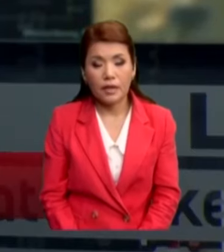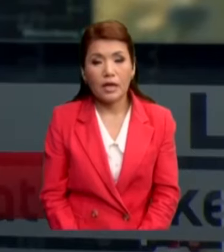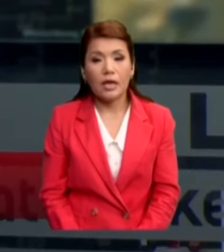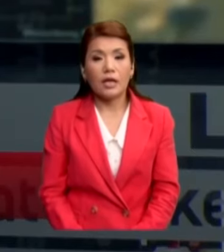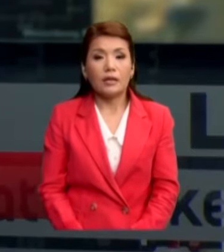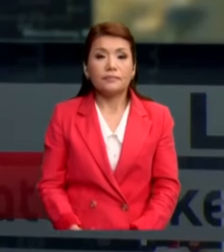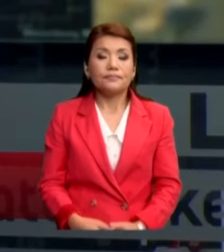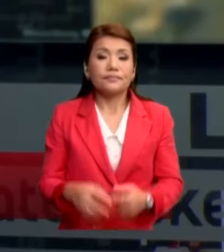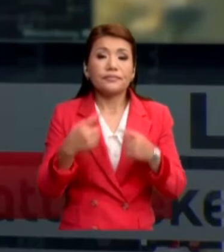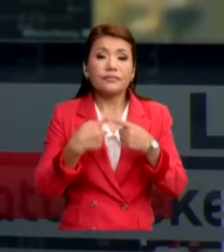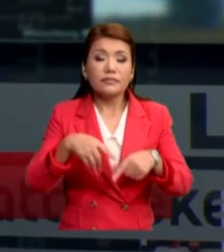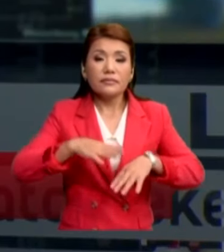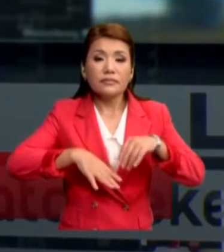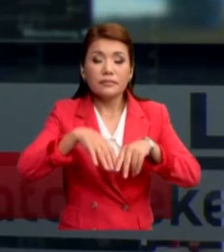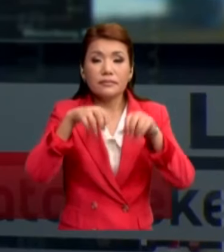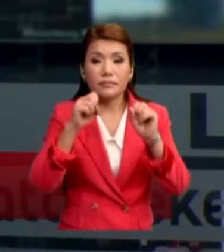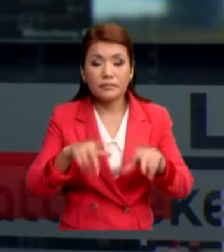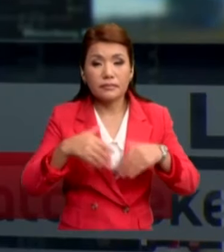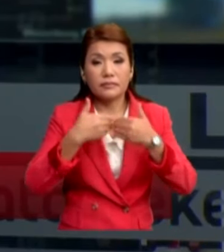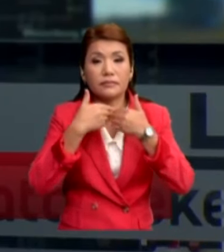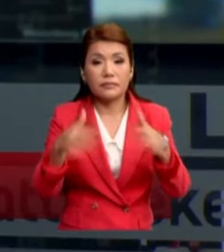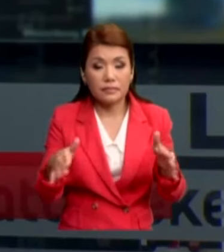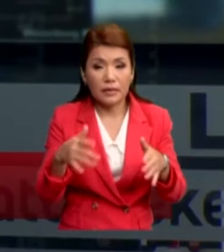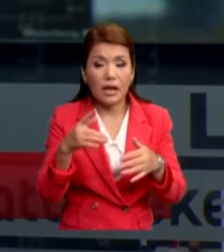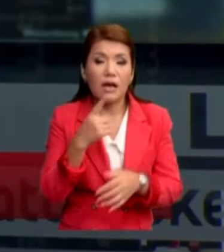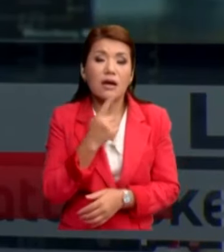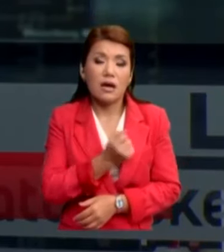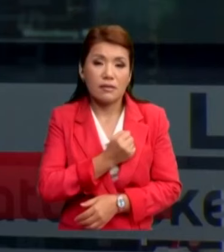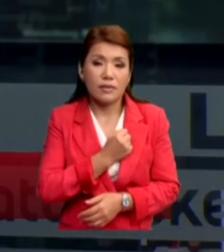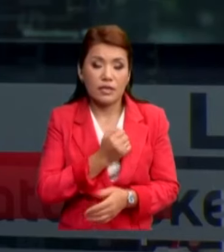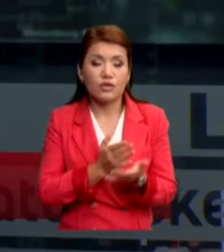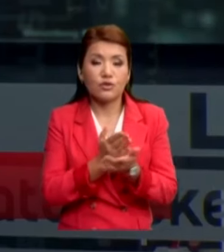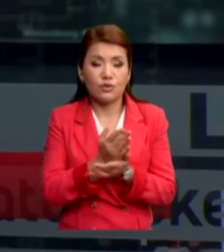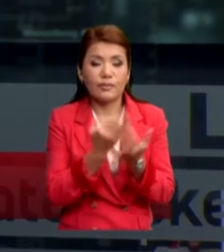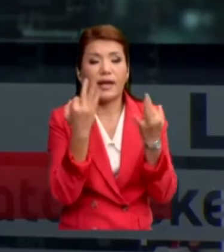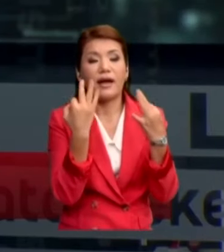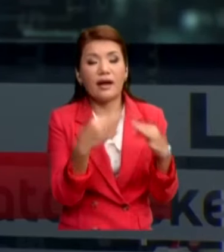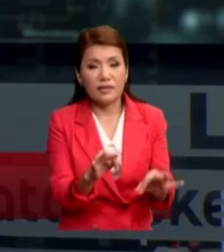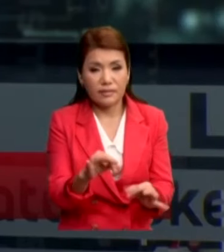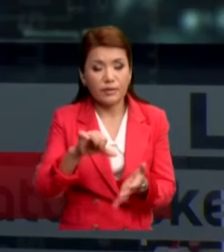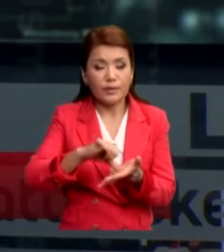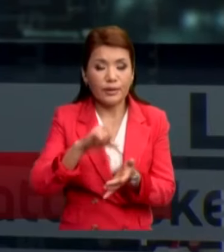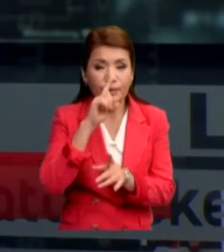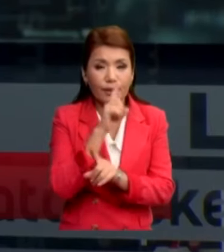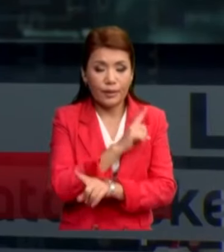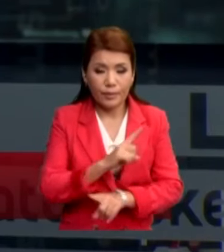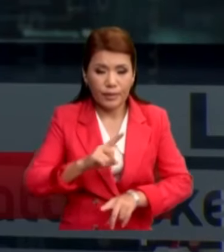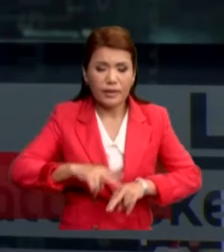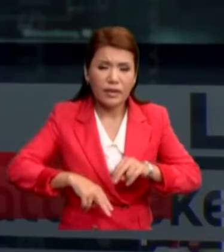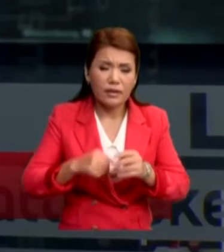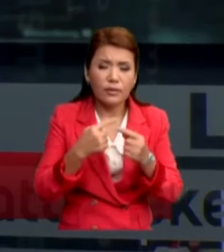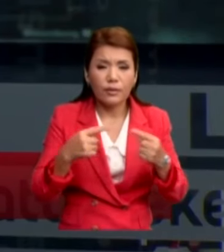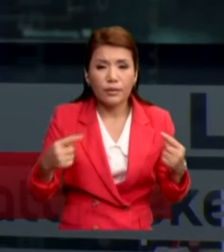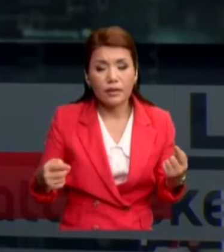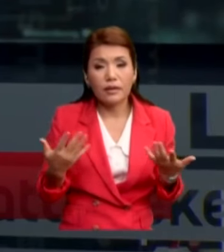Выпускников технических специальностей могут освободить от армейской службы. Это инженеры, технологи, механики, строители и многие